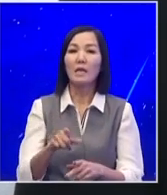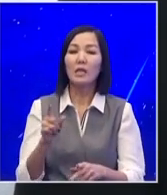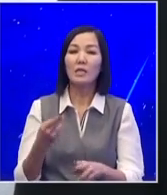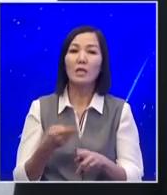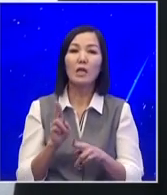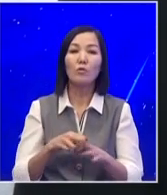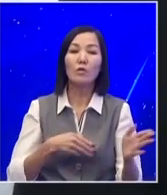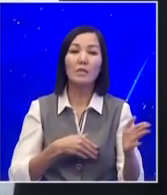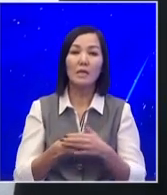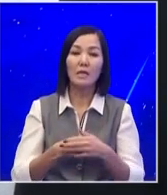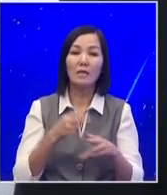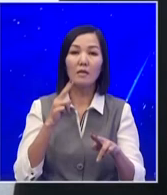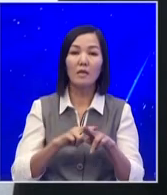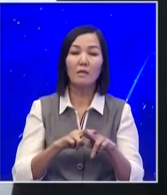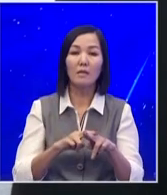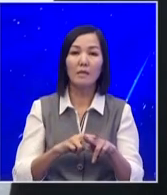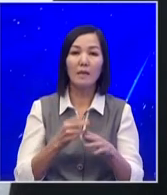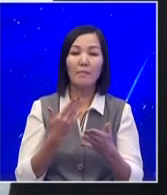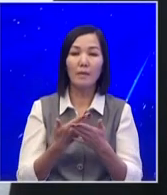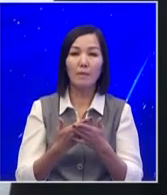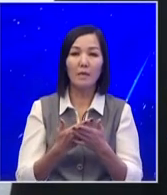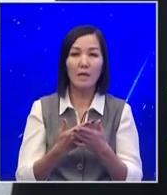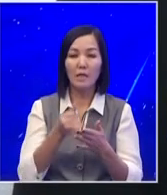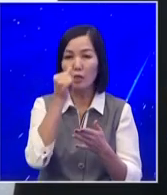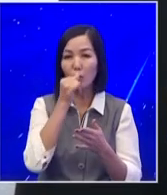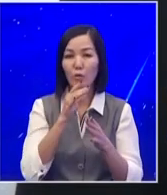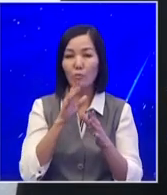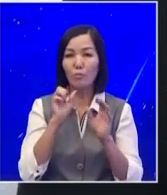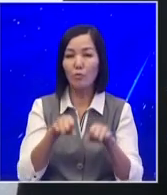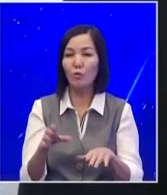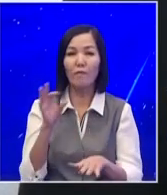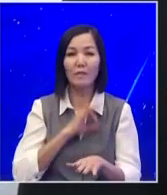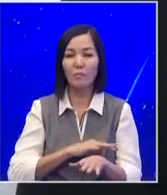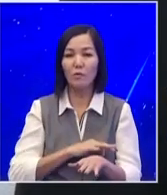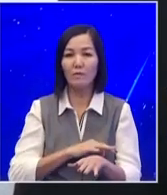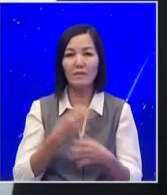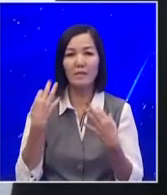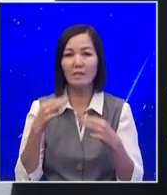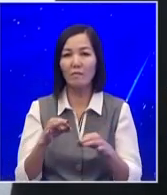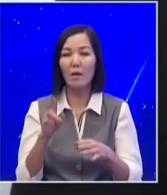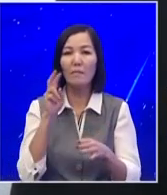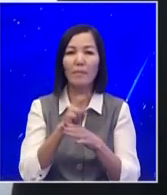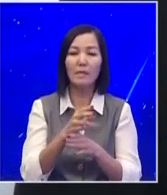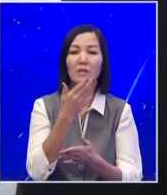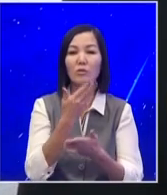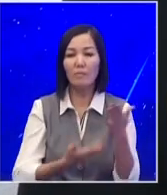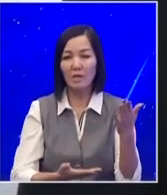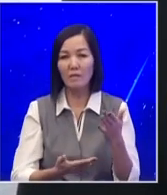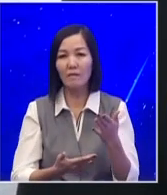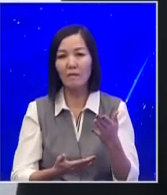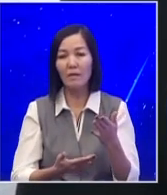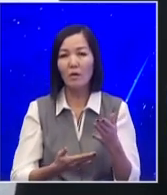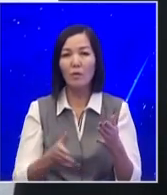не могут воспользоваться теми благами, которые люди пользуются на свободе, то есть пойти на консультацию к адвокатам, либо к